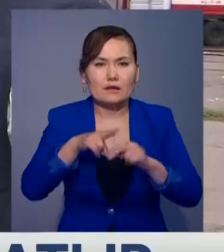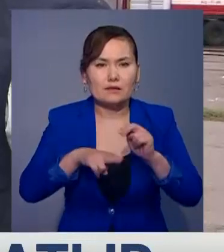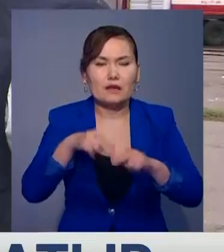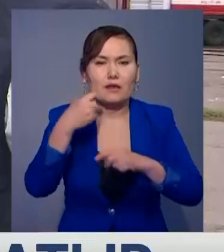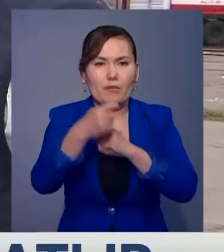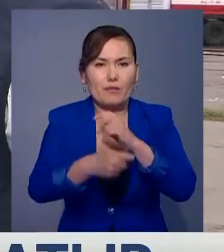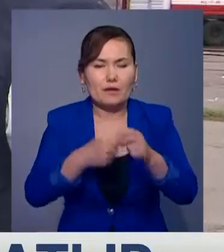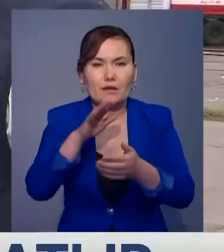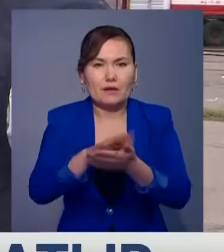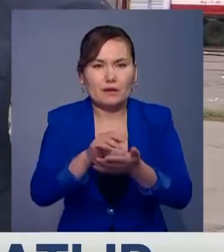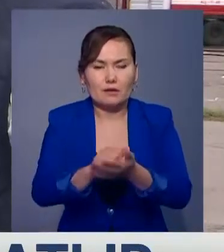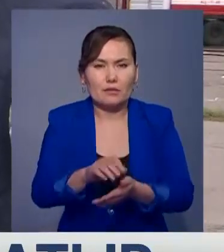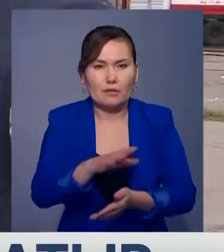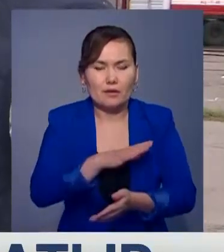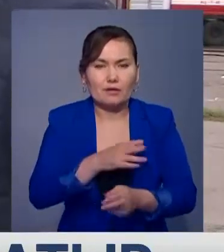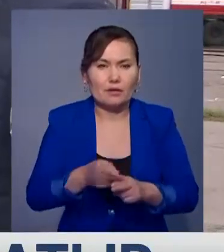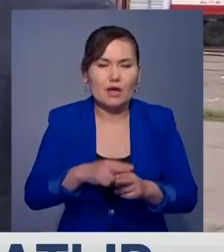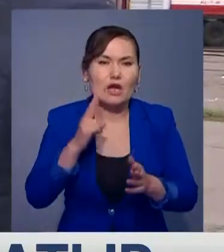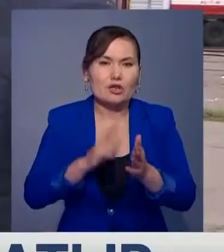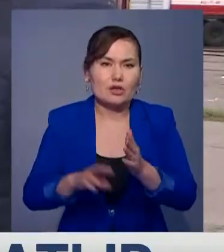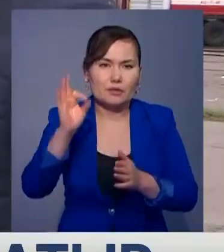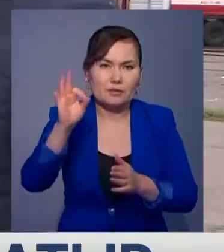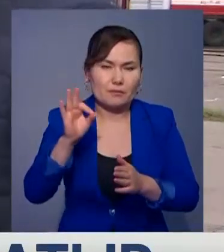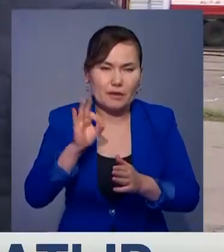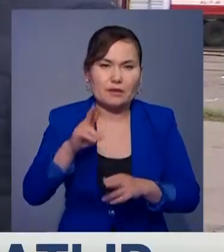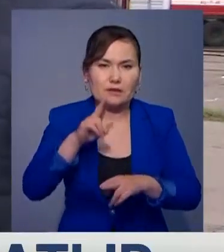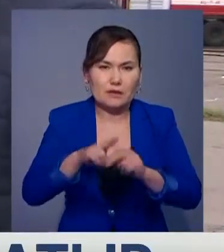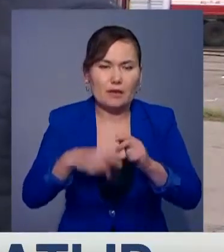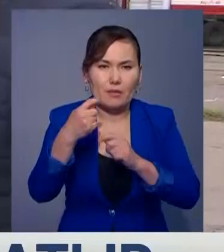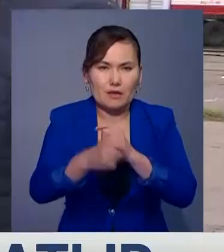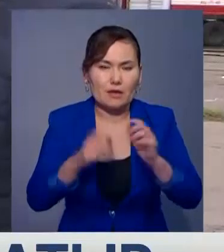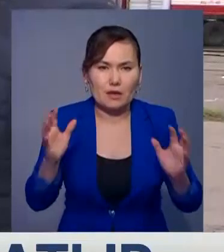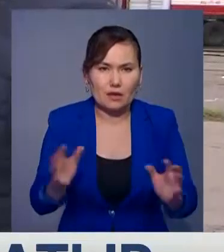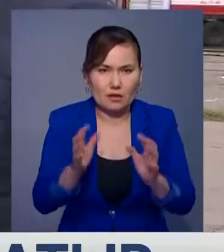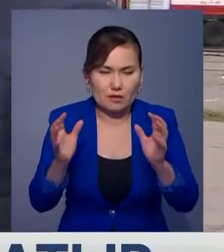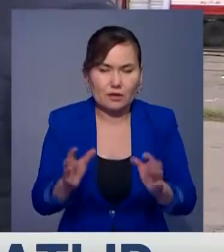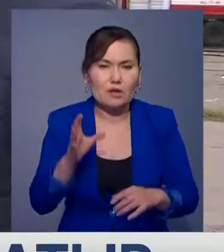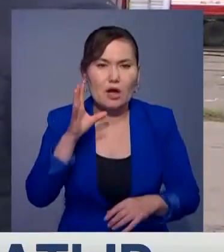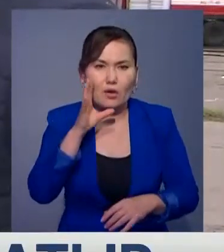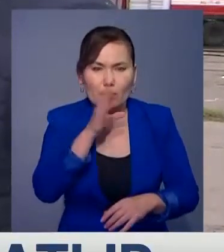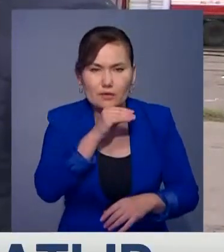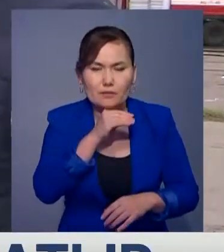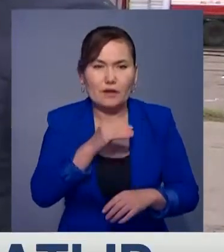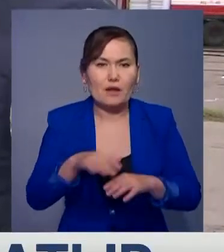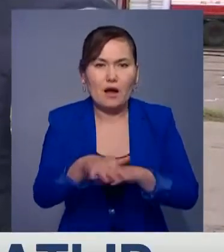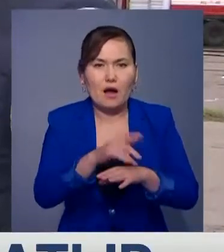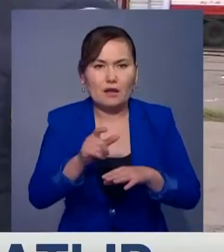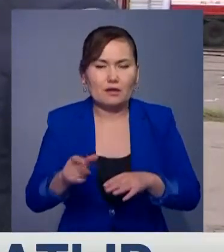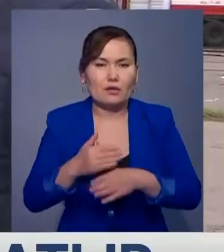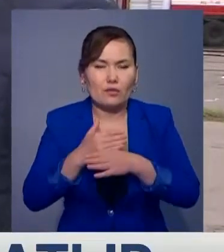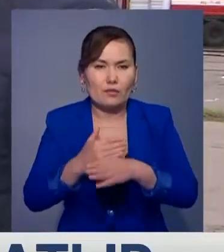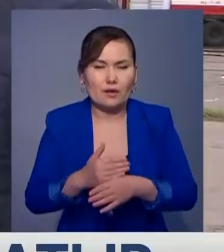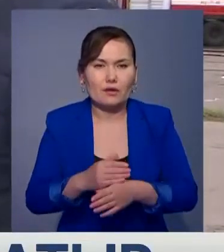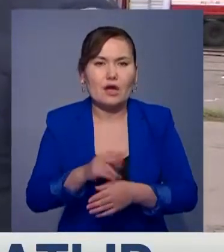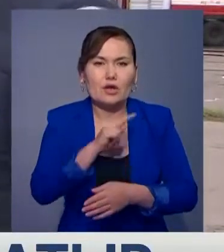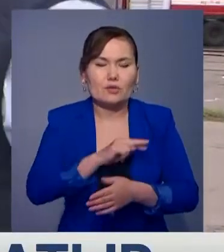бірақ көбіне зардап шеккен жоқ деп айтсақ болады. 70% аман қалдырдық абыройы болғанда осы халықтың көмегімен. Негізінен ары қарата